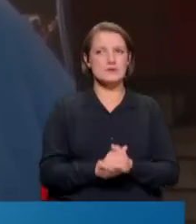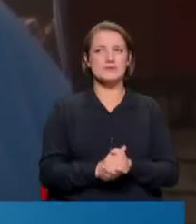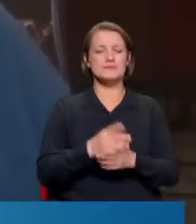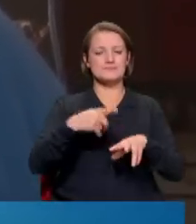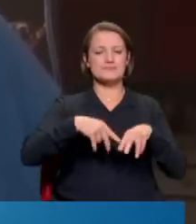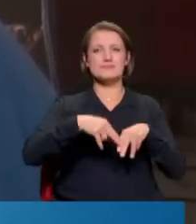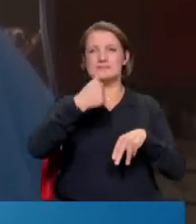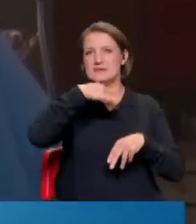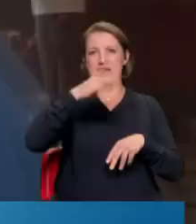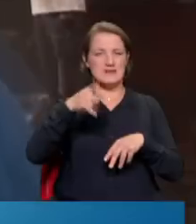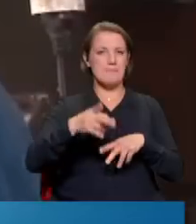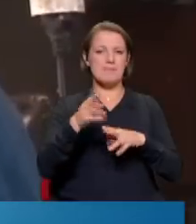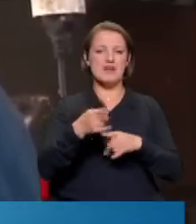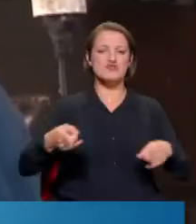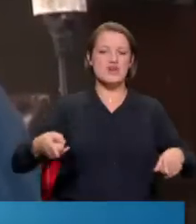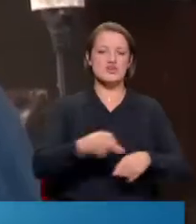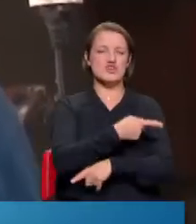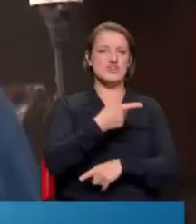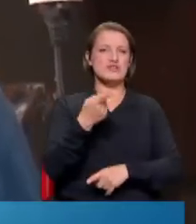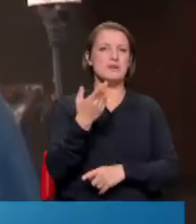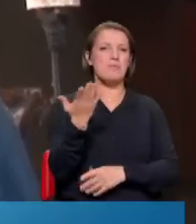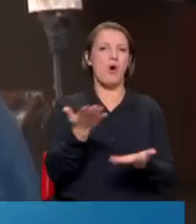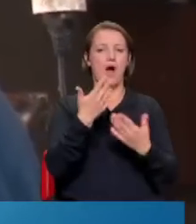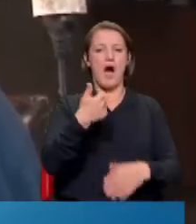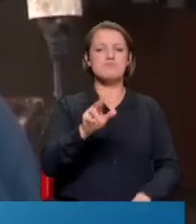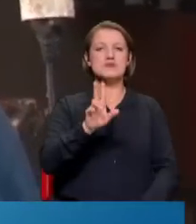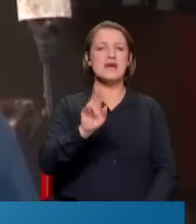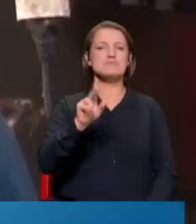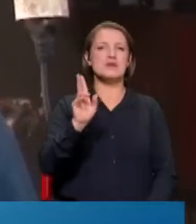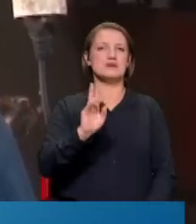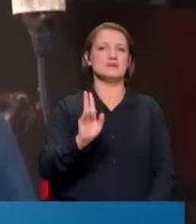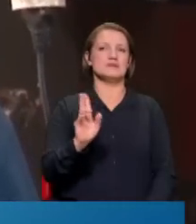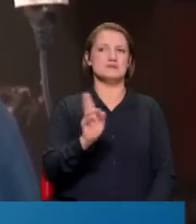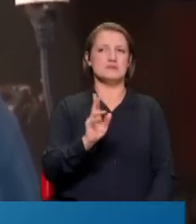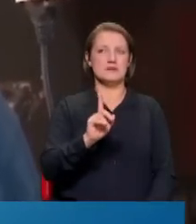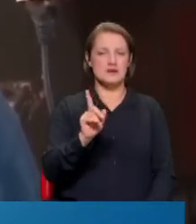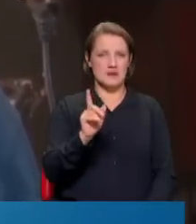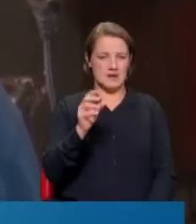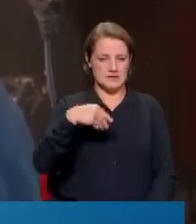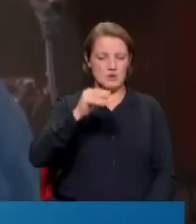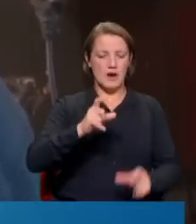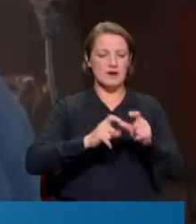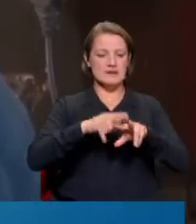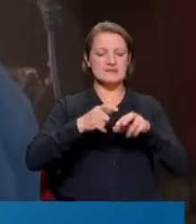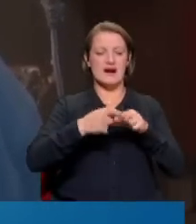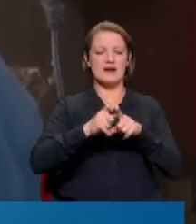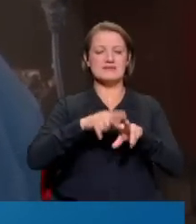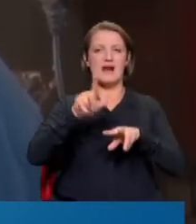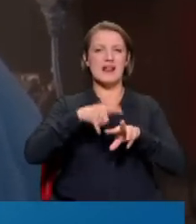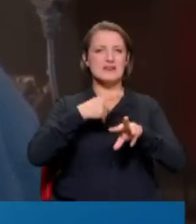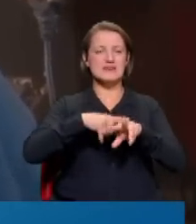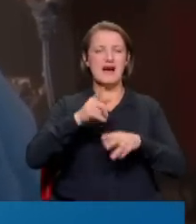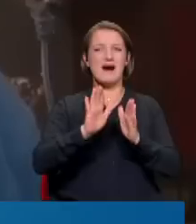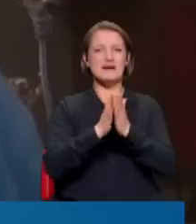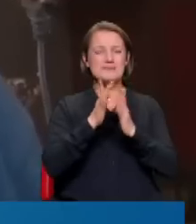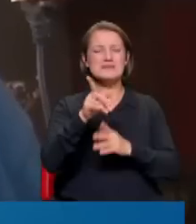Akdeniz'de balık çeşidi de bol Hamsiyi 6070 liraya satıyoruz Sardalya balığı Omega 3 açısından en zengin yiyecek Akdeniz'in